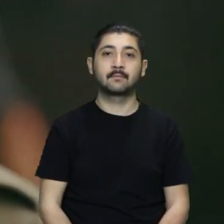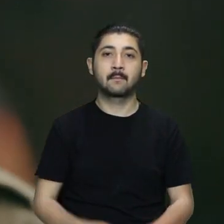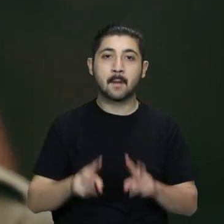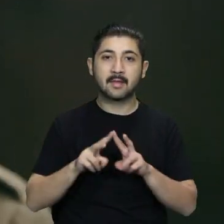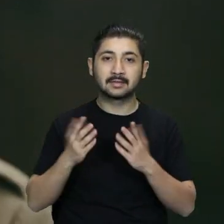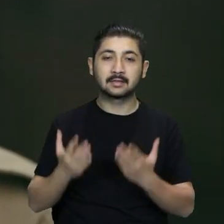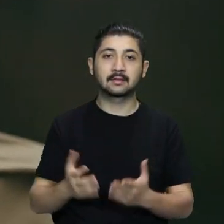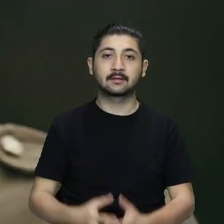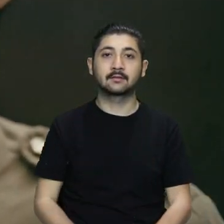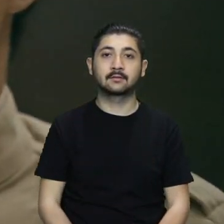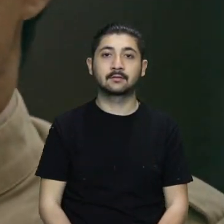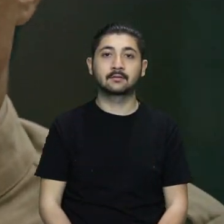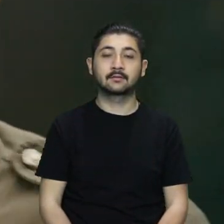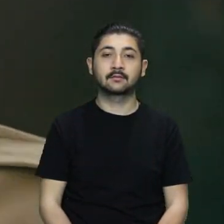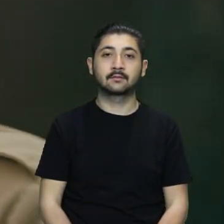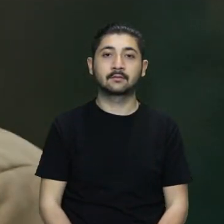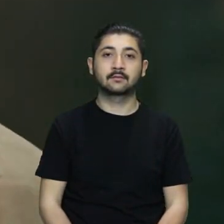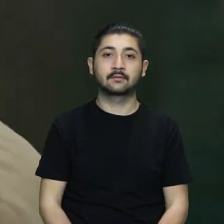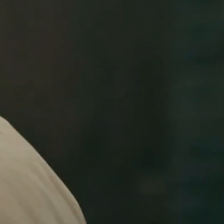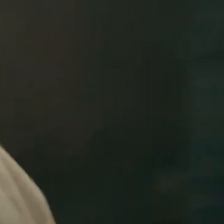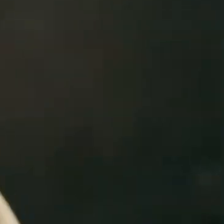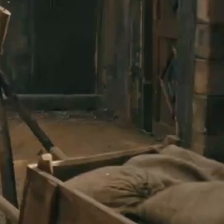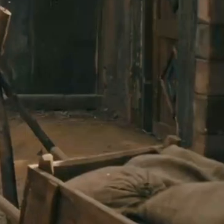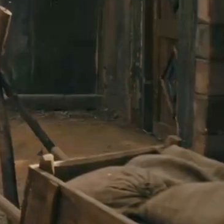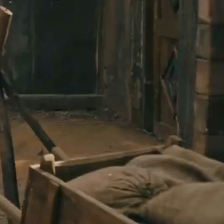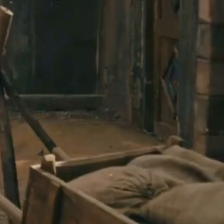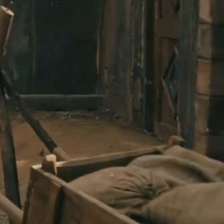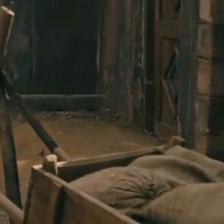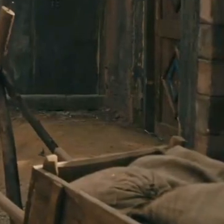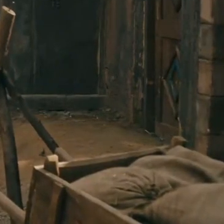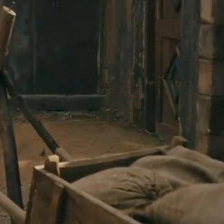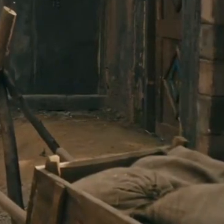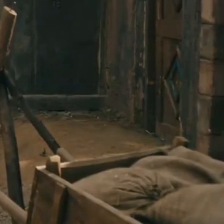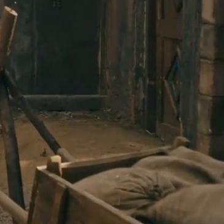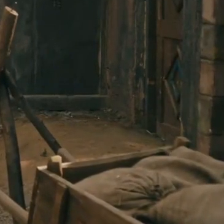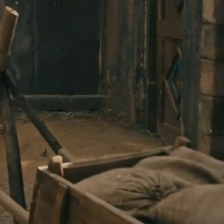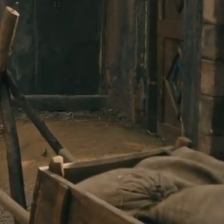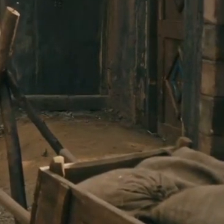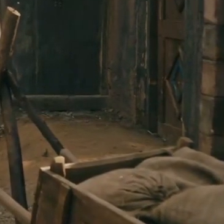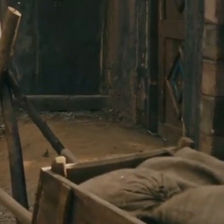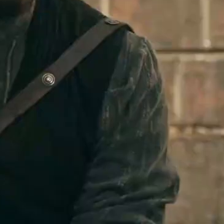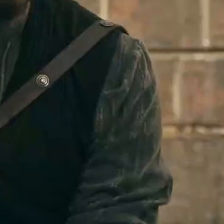Mehmet. Ali yanlarından ayrılarak hızlı adımlarla içeri yöneldi.